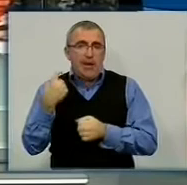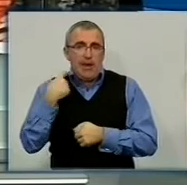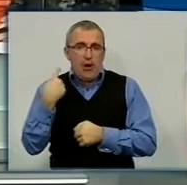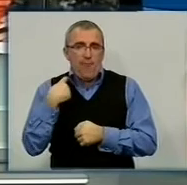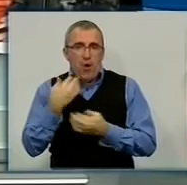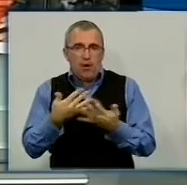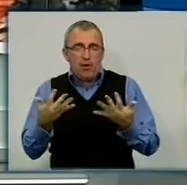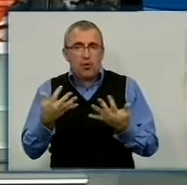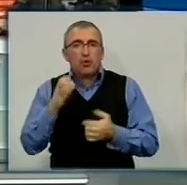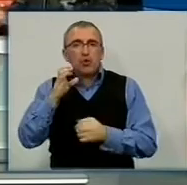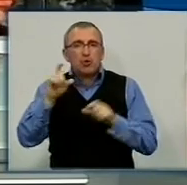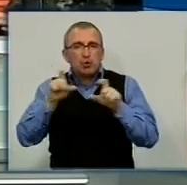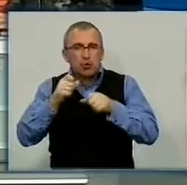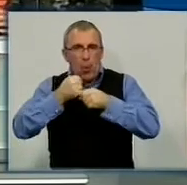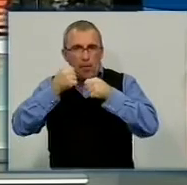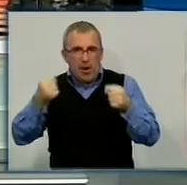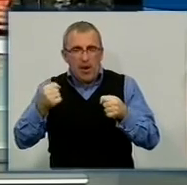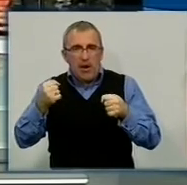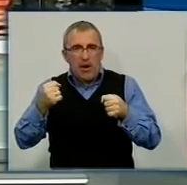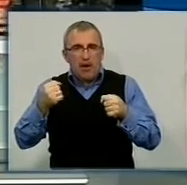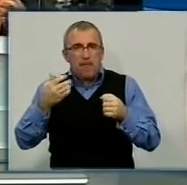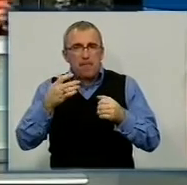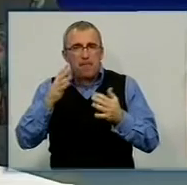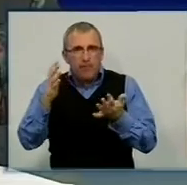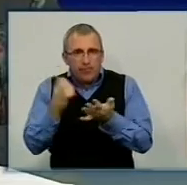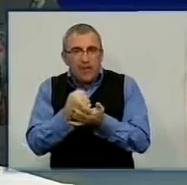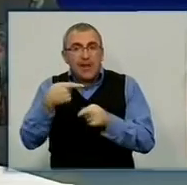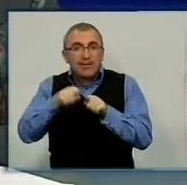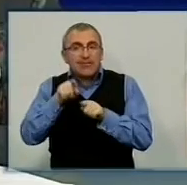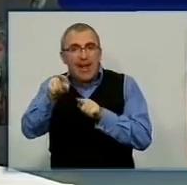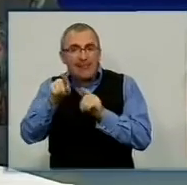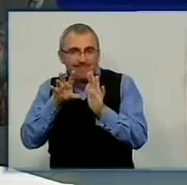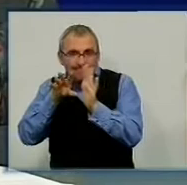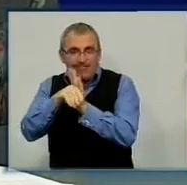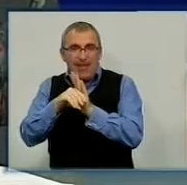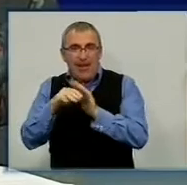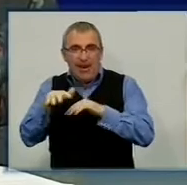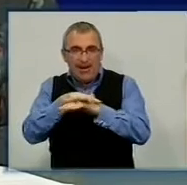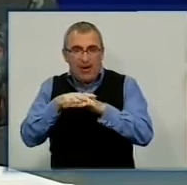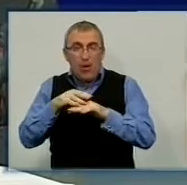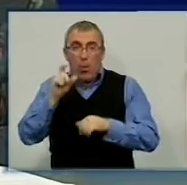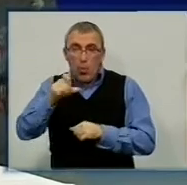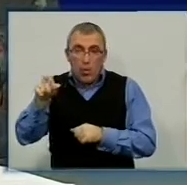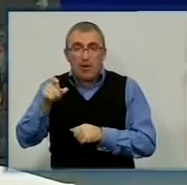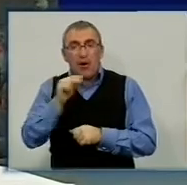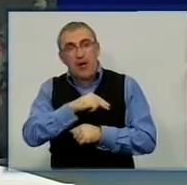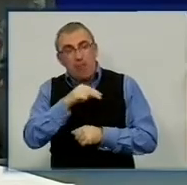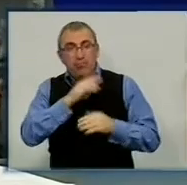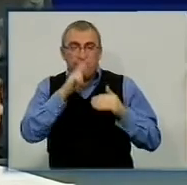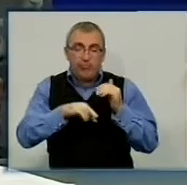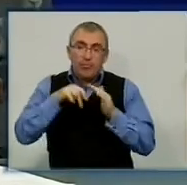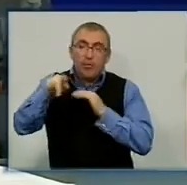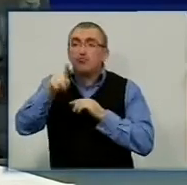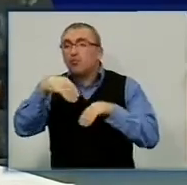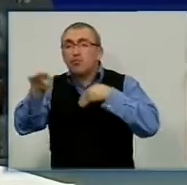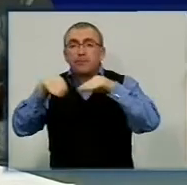супермаркети хотіла вас спитати Чи вдалося протиснутися на цей ринок через те що все-таки людина йдучи з до роботи заходить і купує Все